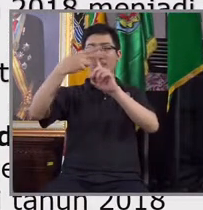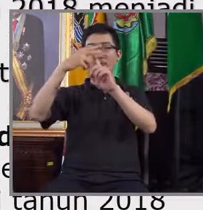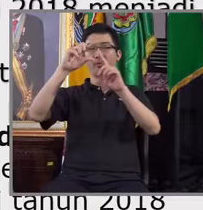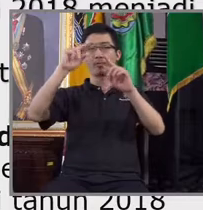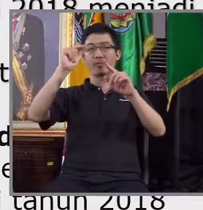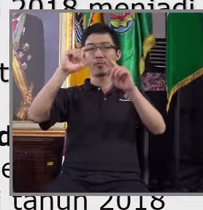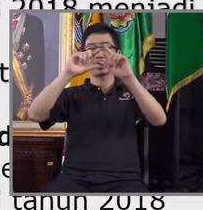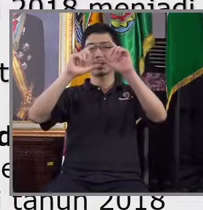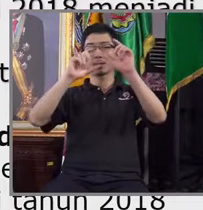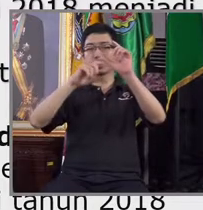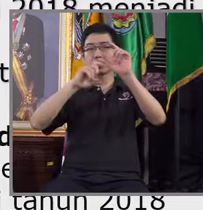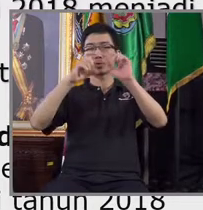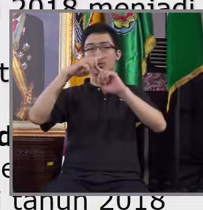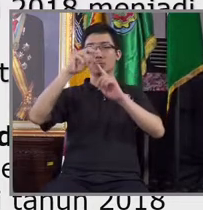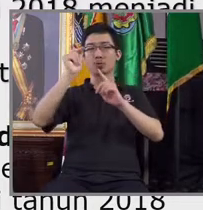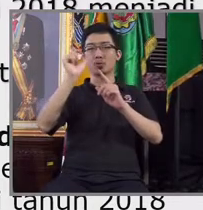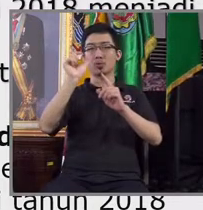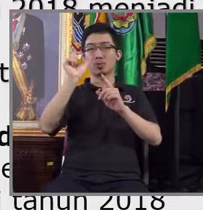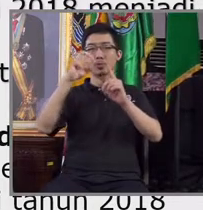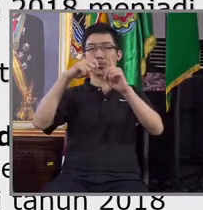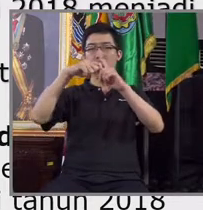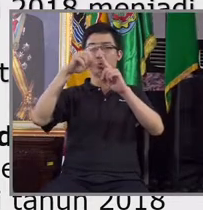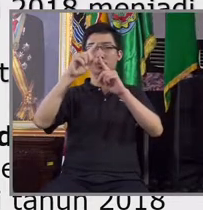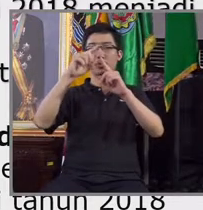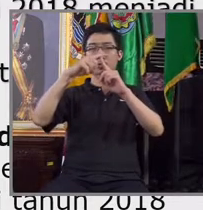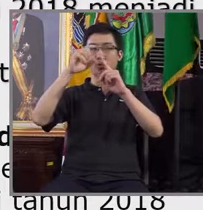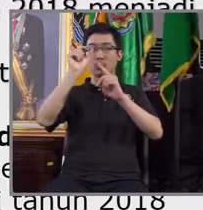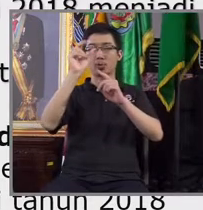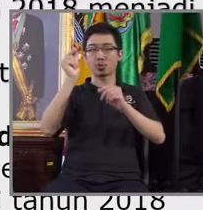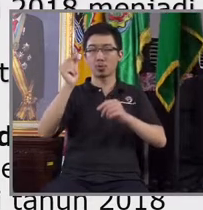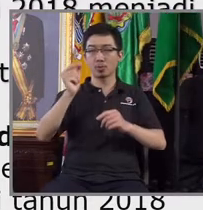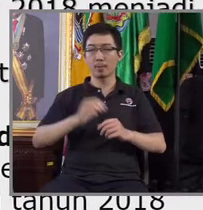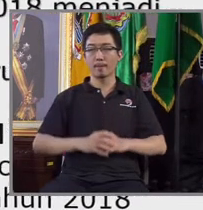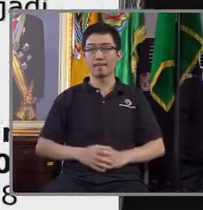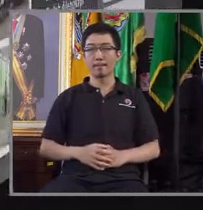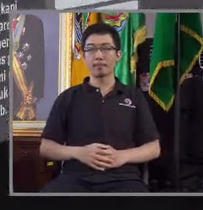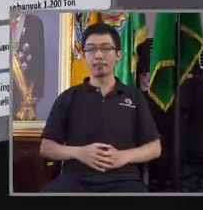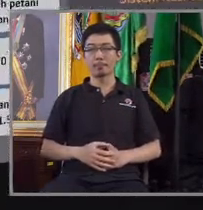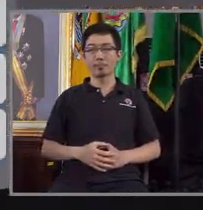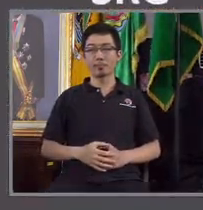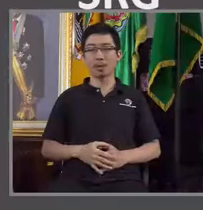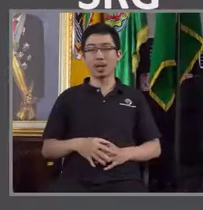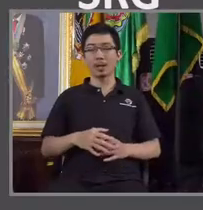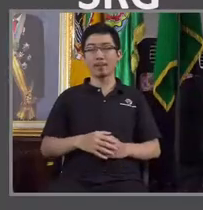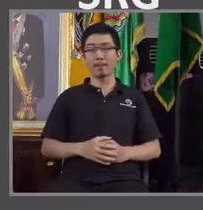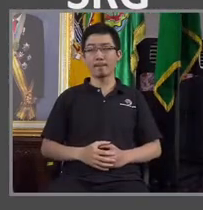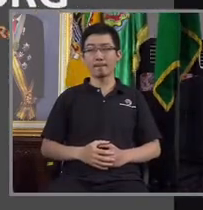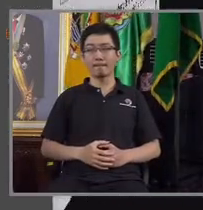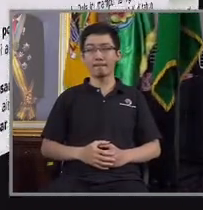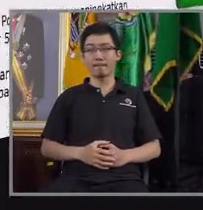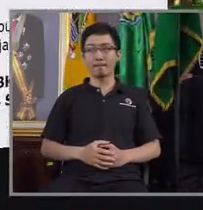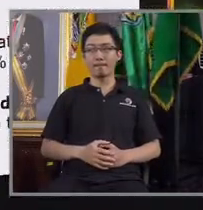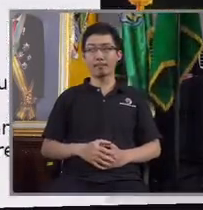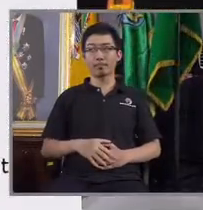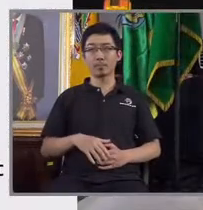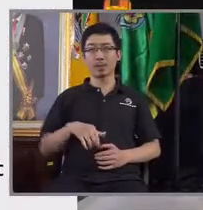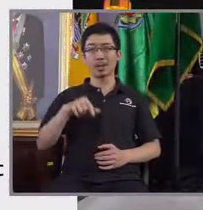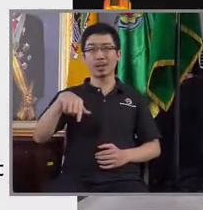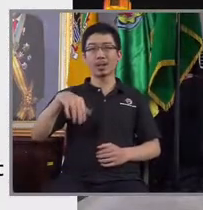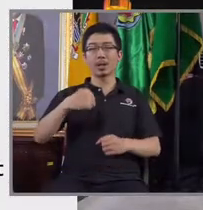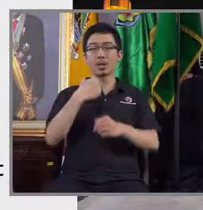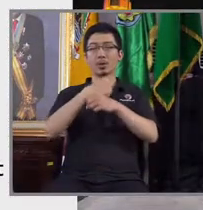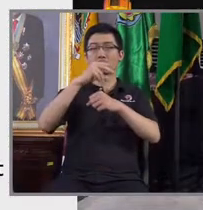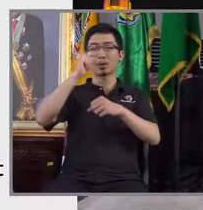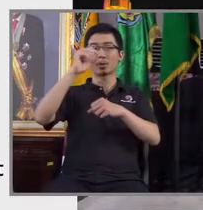tadi yang ditayangkan bapak itu perbatasan Boyolali Bapak tadi karena Grobogan ini adalah